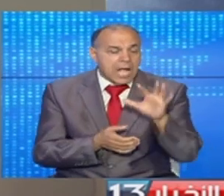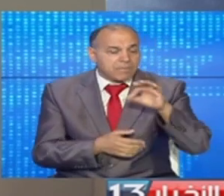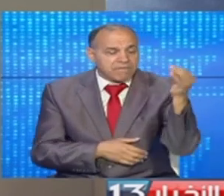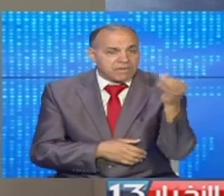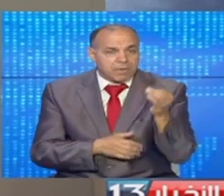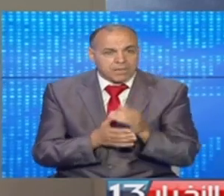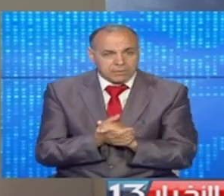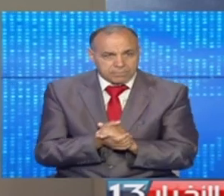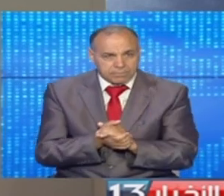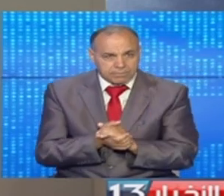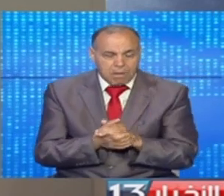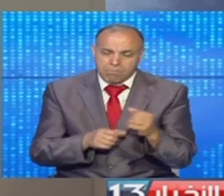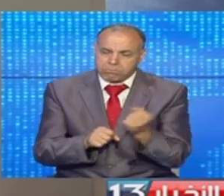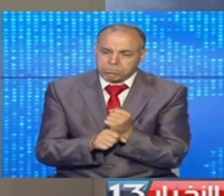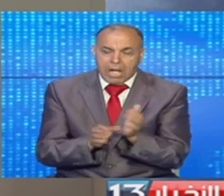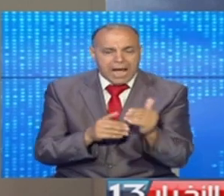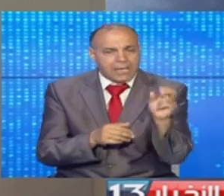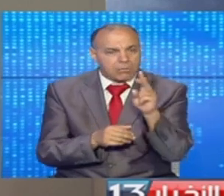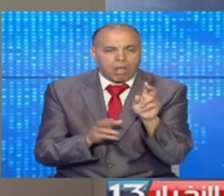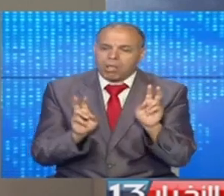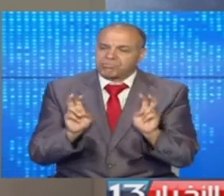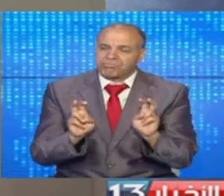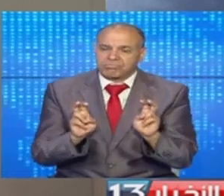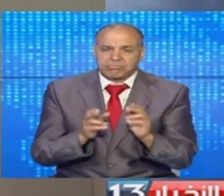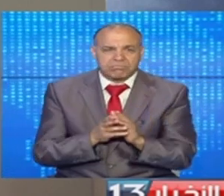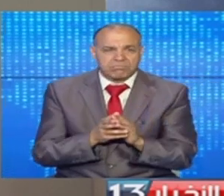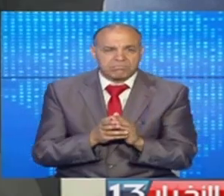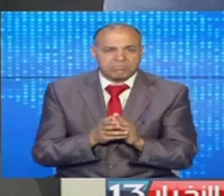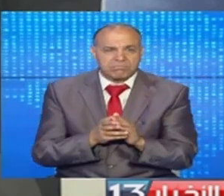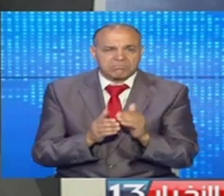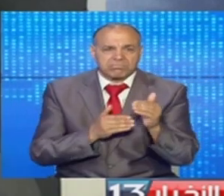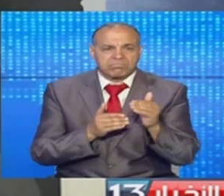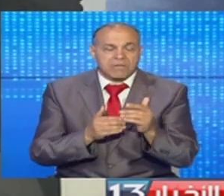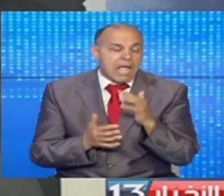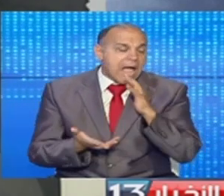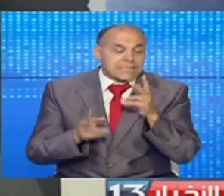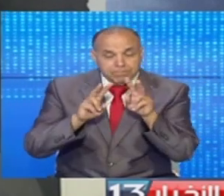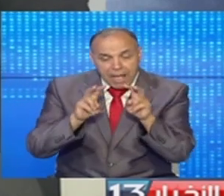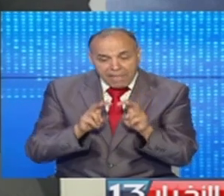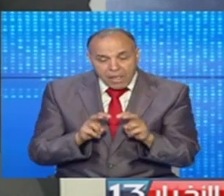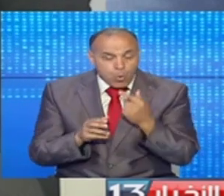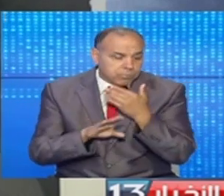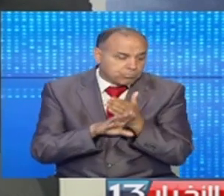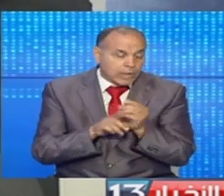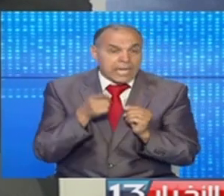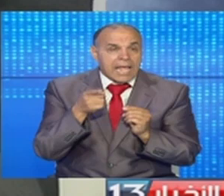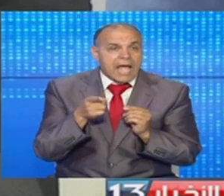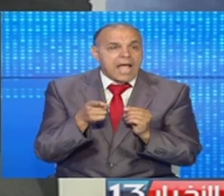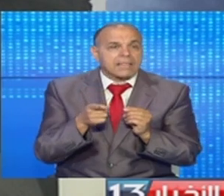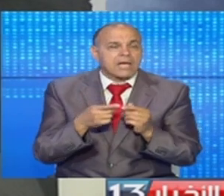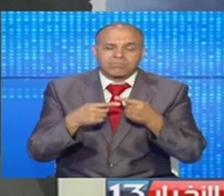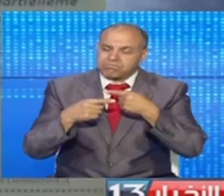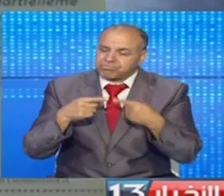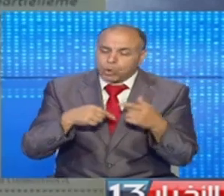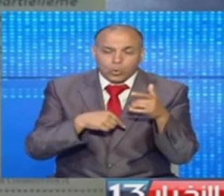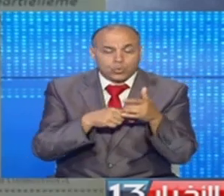50% من اللي يشتغلوا في القطاع وقفوا ولا تعداوا طون بارسيال. وبحسب الدراسة المنجزة فإن انعكاسات الأزمة